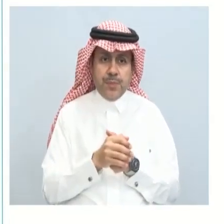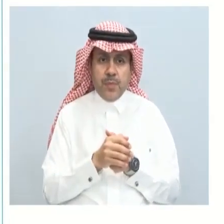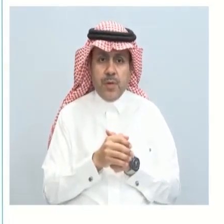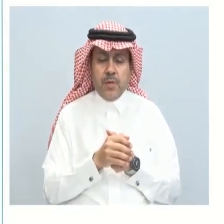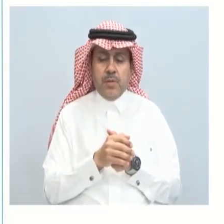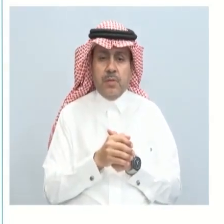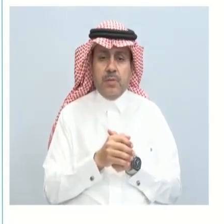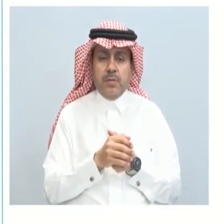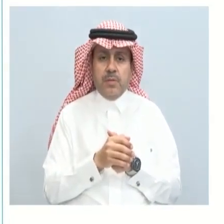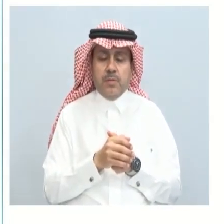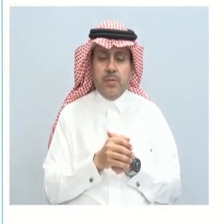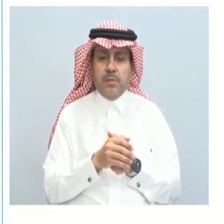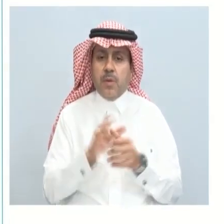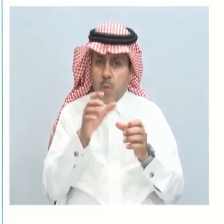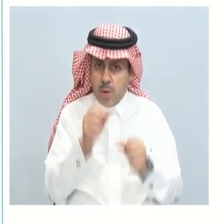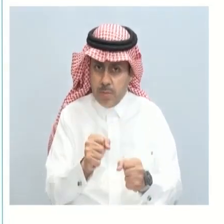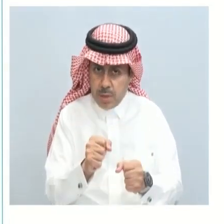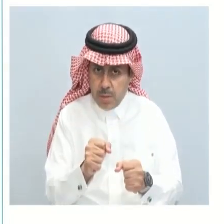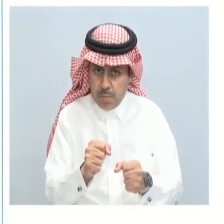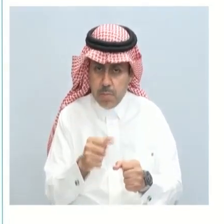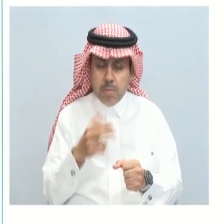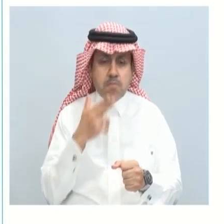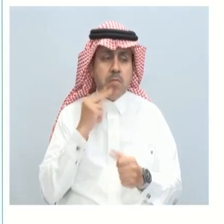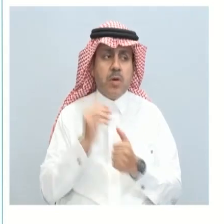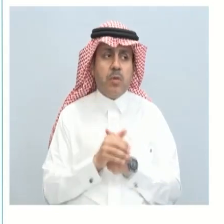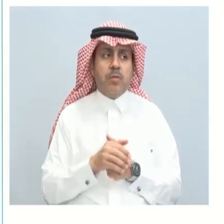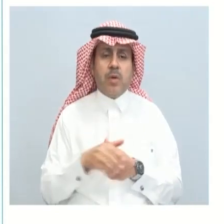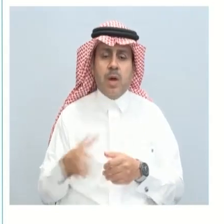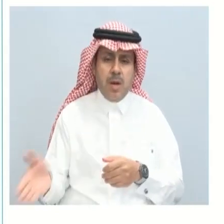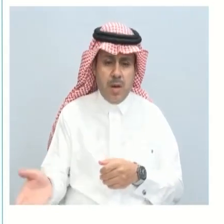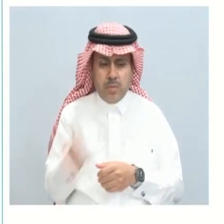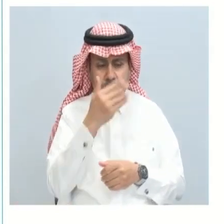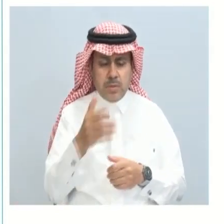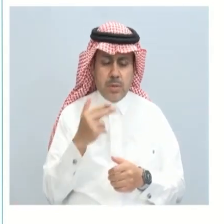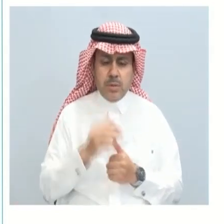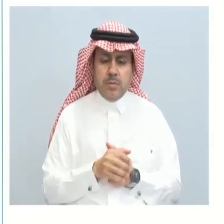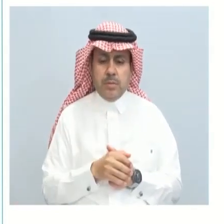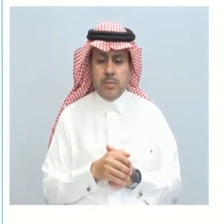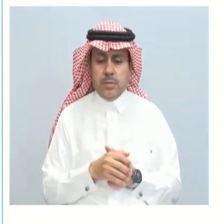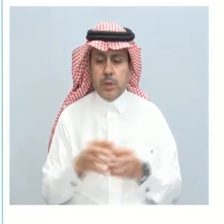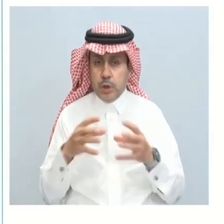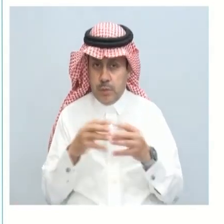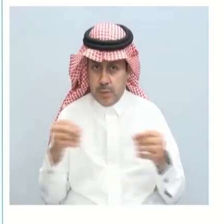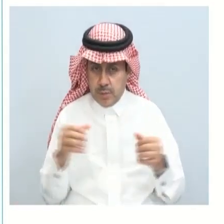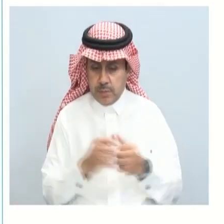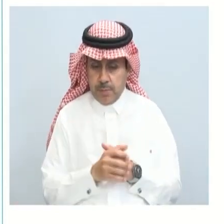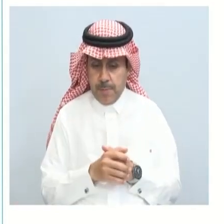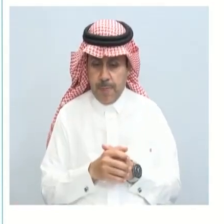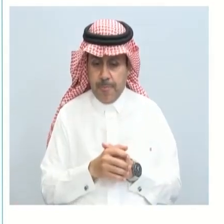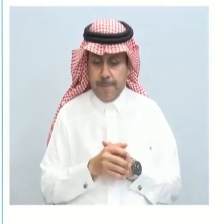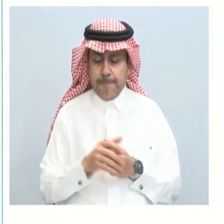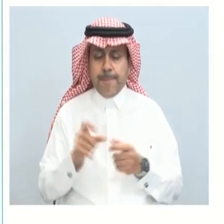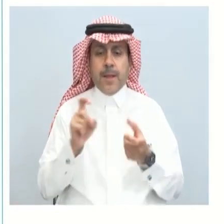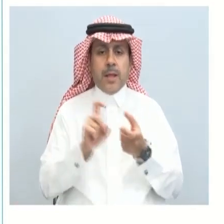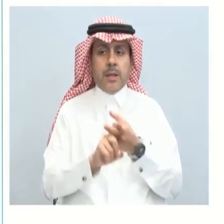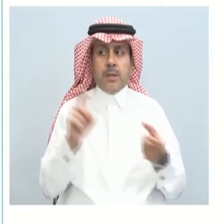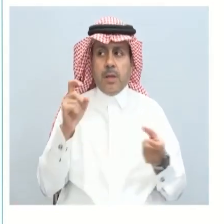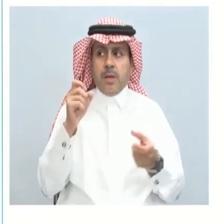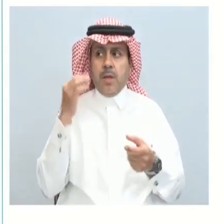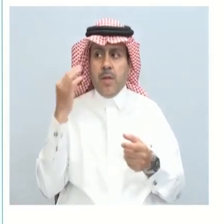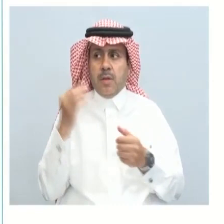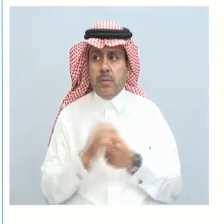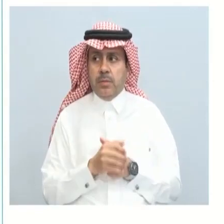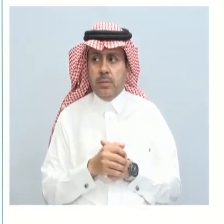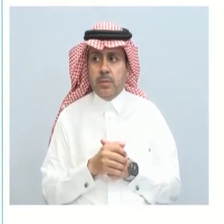بمعروف او تسريح باحسان ثم قال فان طلقها يعني التطليق الثالثه